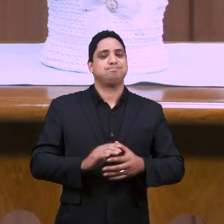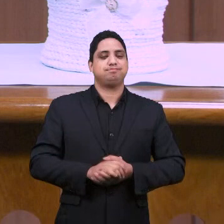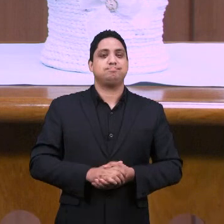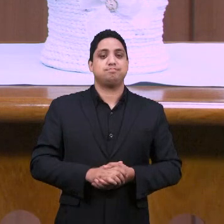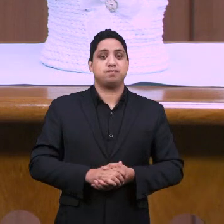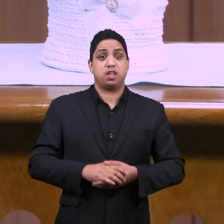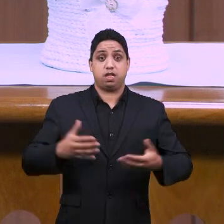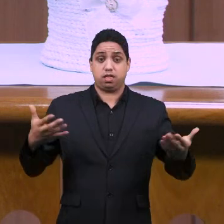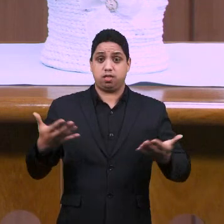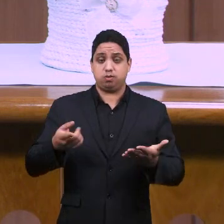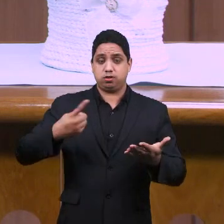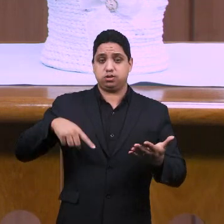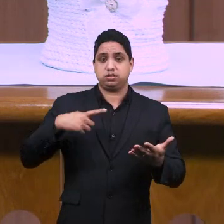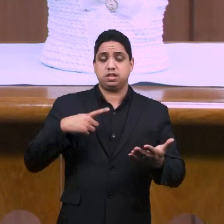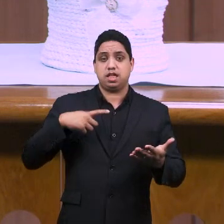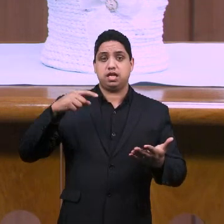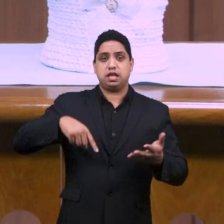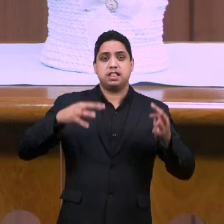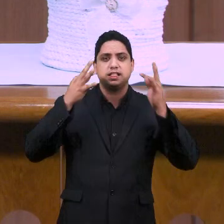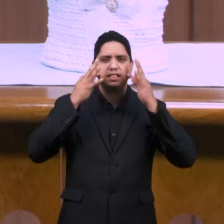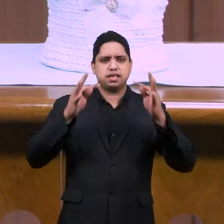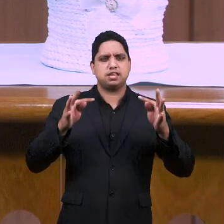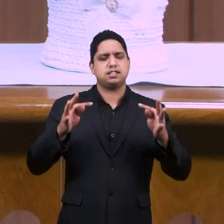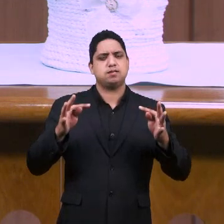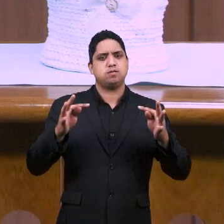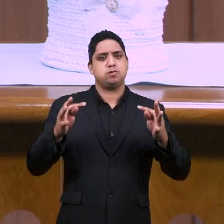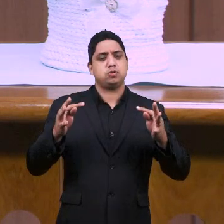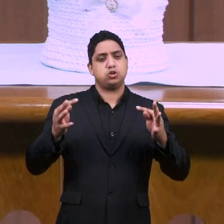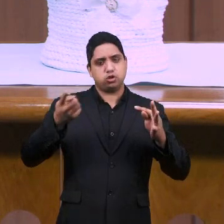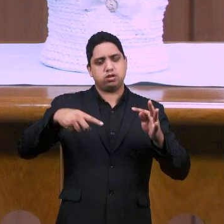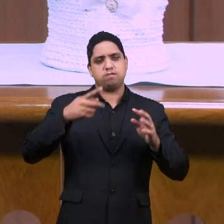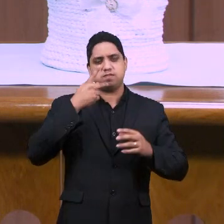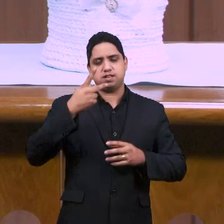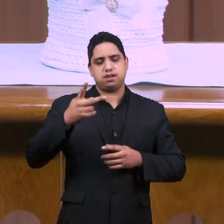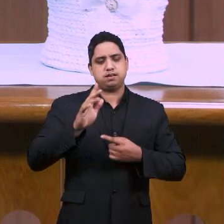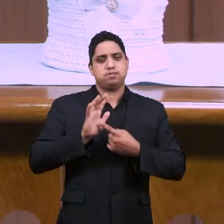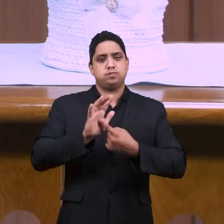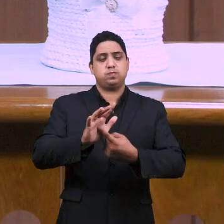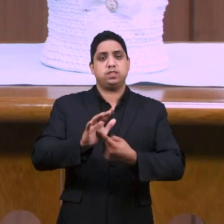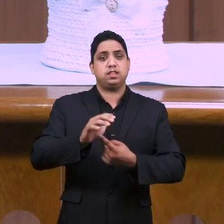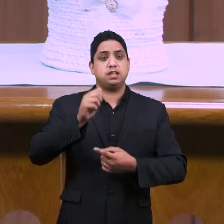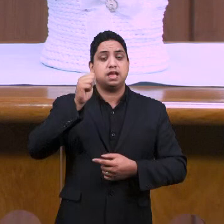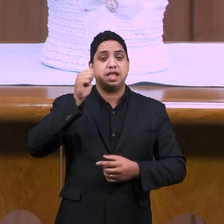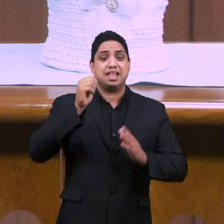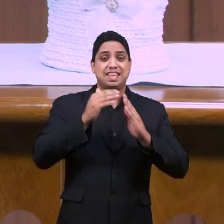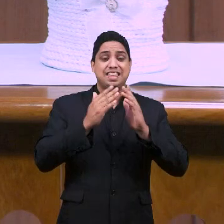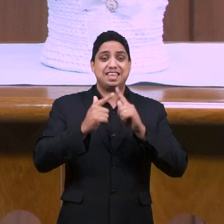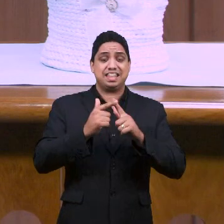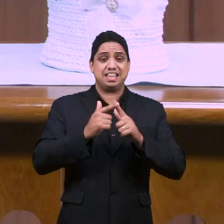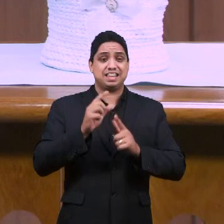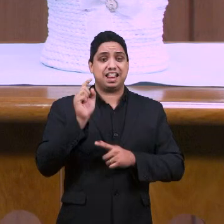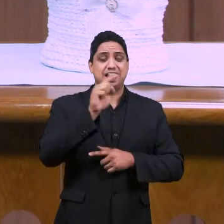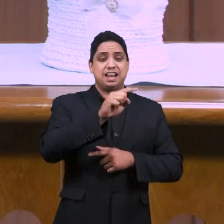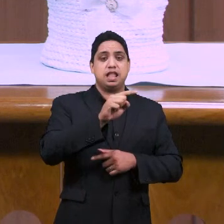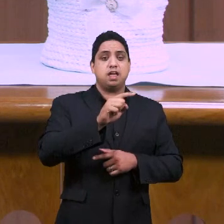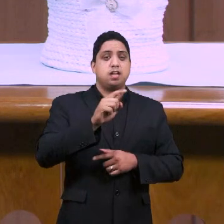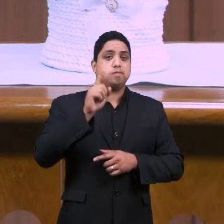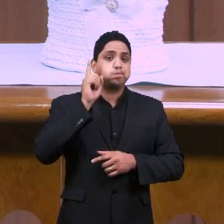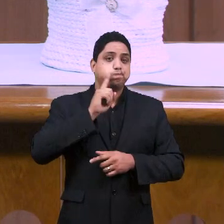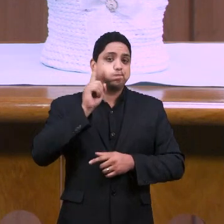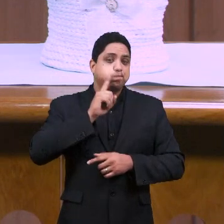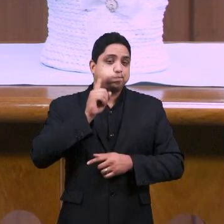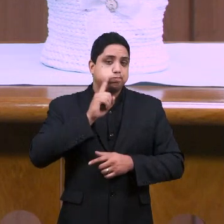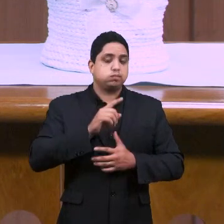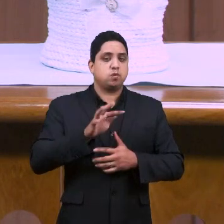biblique dominicale. Et maintenant, nous avons ici un témoignage merveilleux que nous aimerions commenter ici de notre église